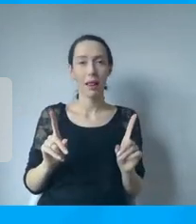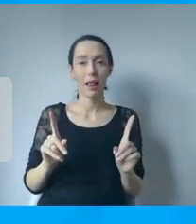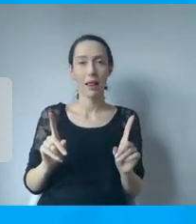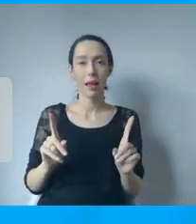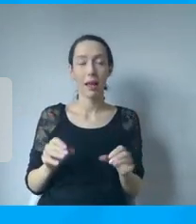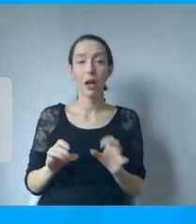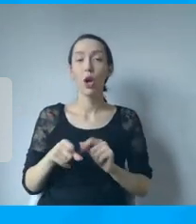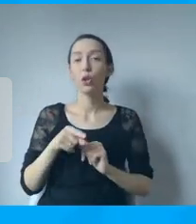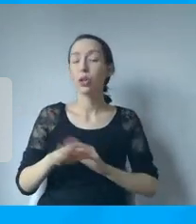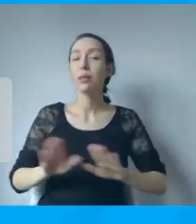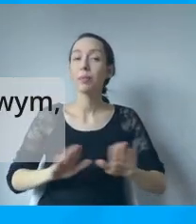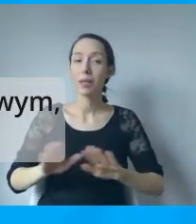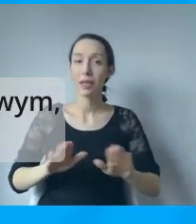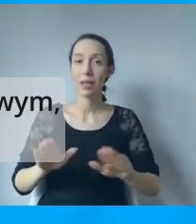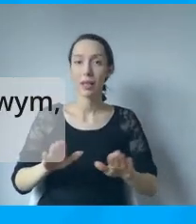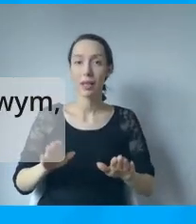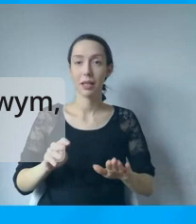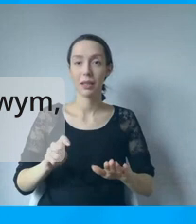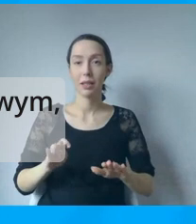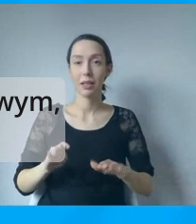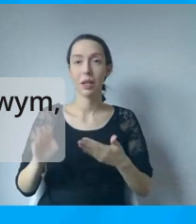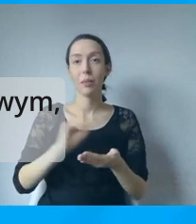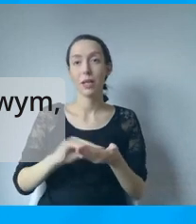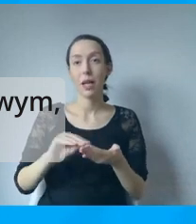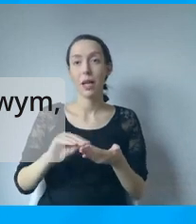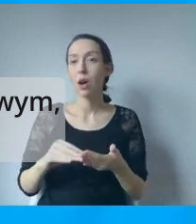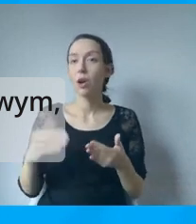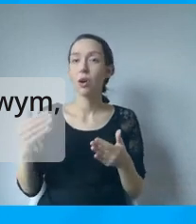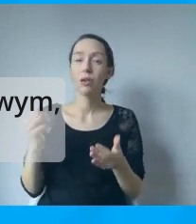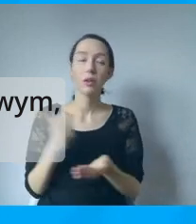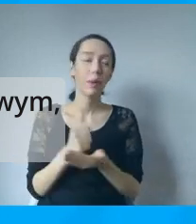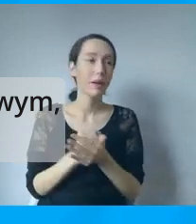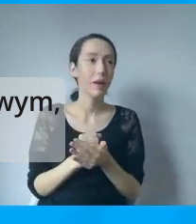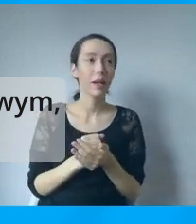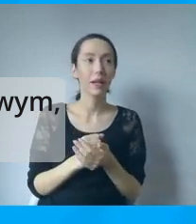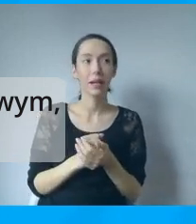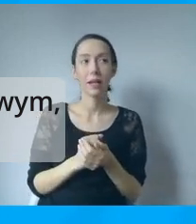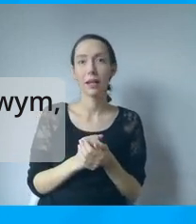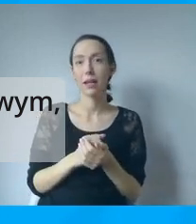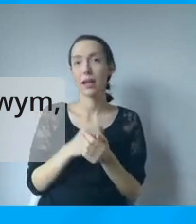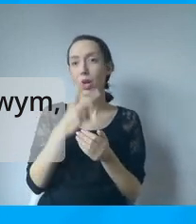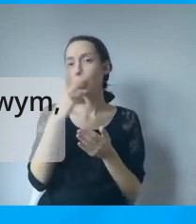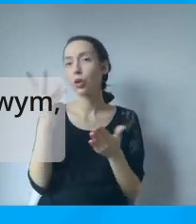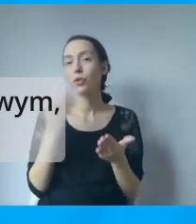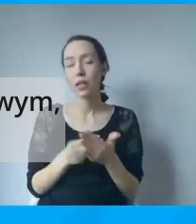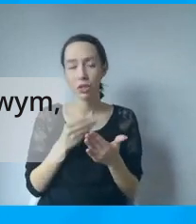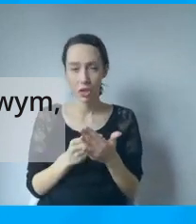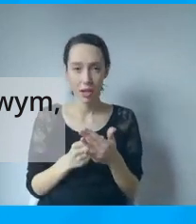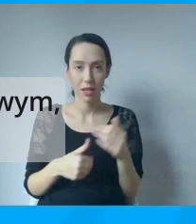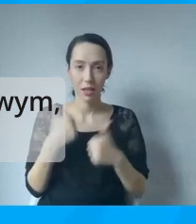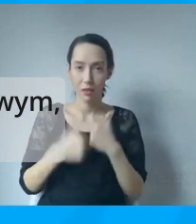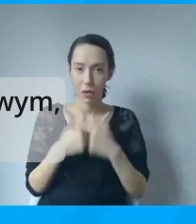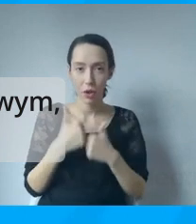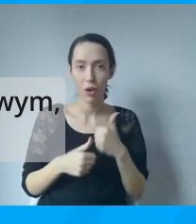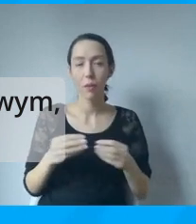swoimi poglądami politycznymi, tylko bardziej dzielenie się swoim doświadczeniem zawodowym,